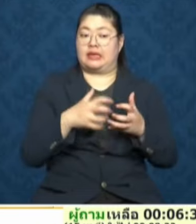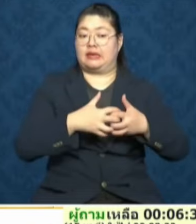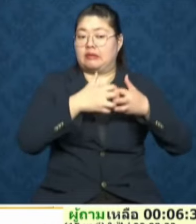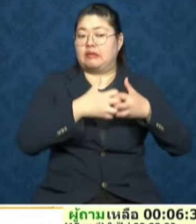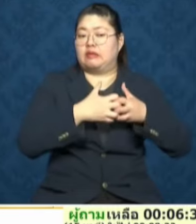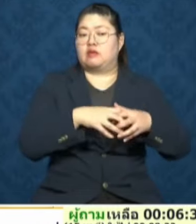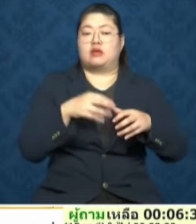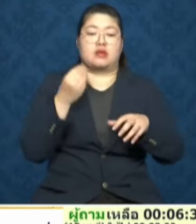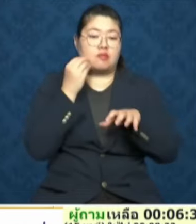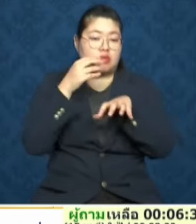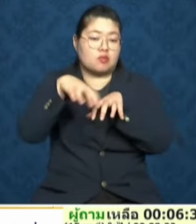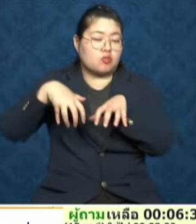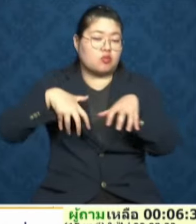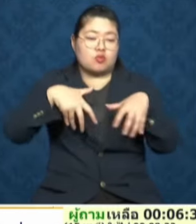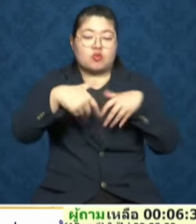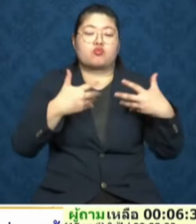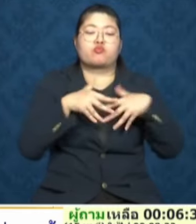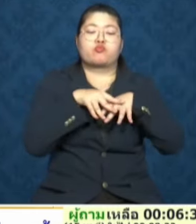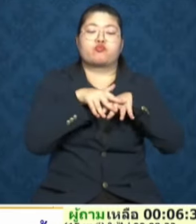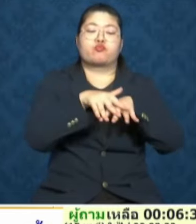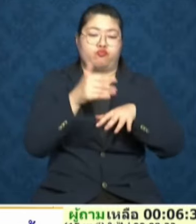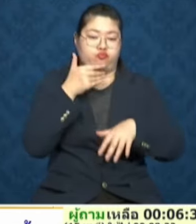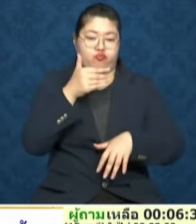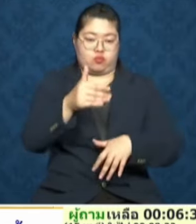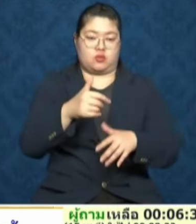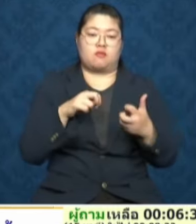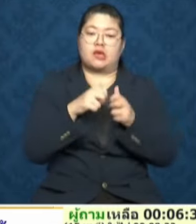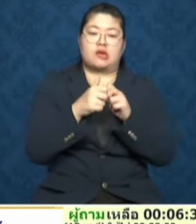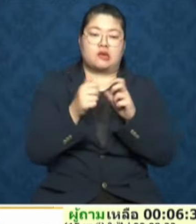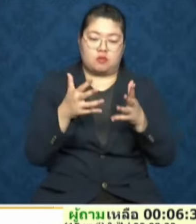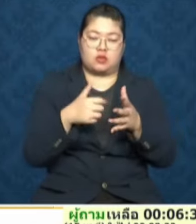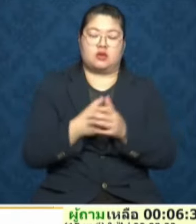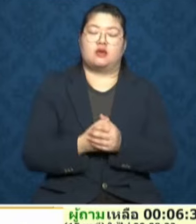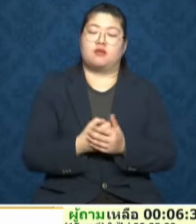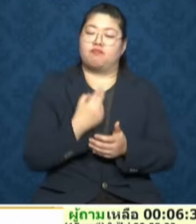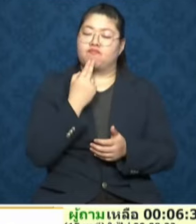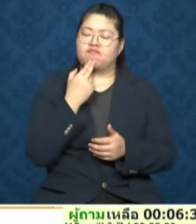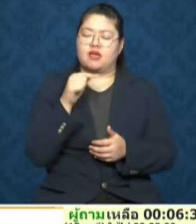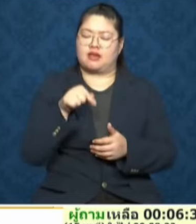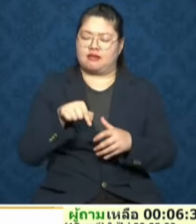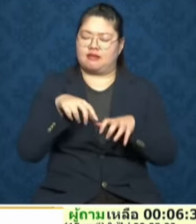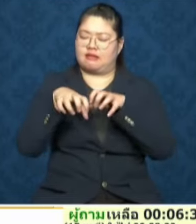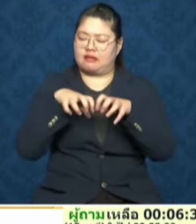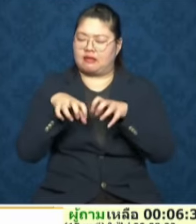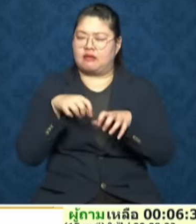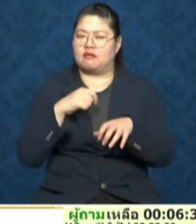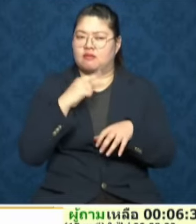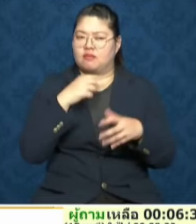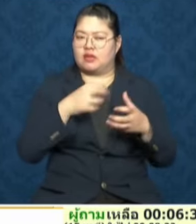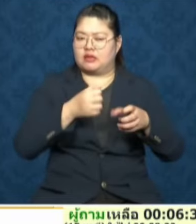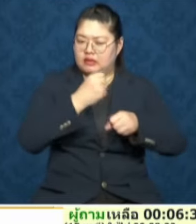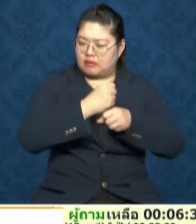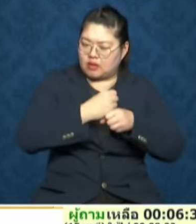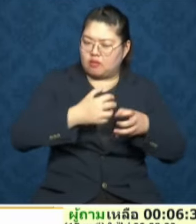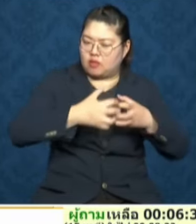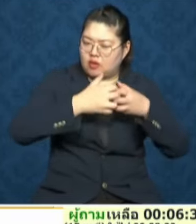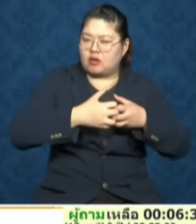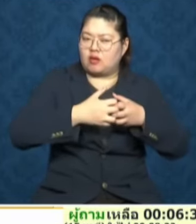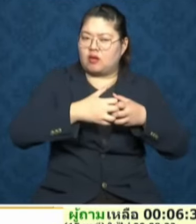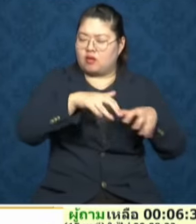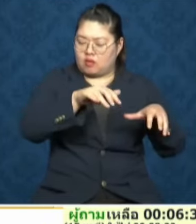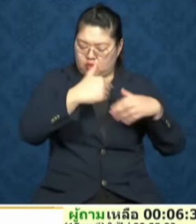ชุมชนได้อย่ยงยืนค่ะกลบมาที่เรองของการจดการแตเตอรี่ค่ะเราไม่คิดแค่ทำแบตเตอ